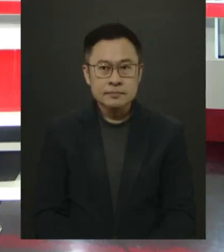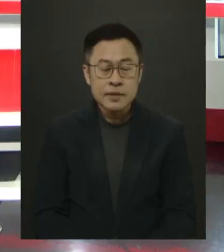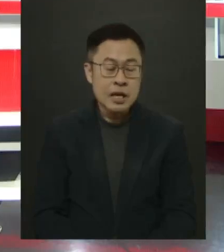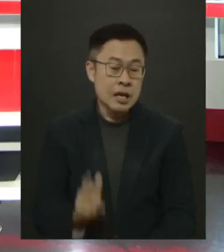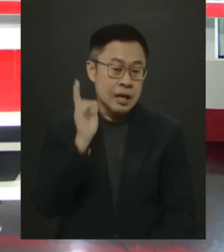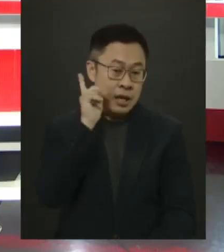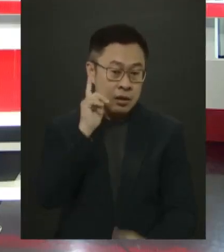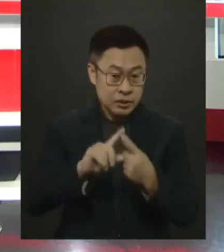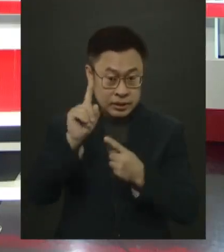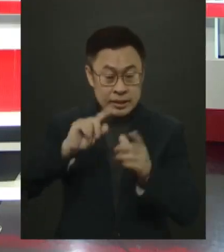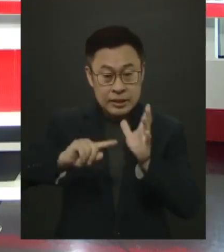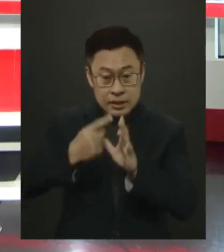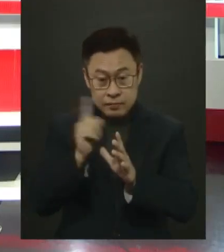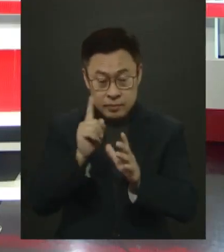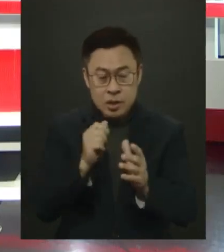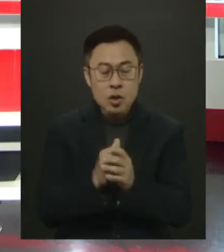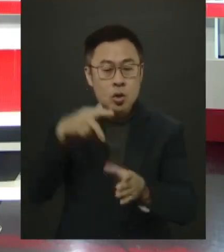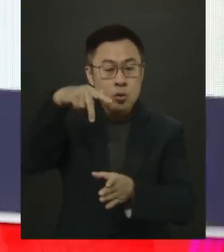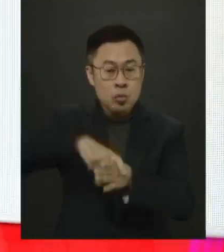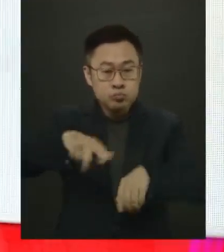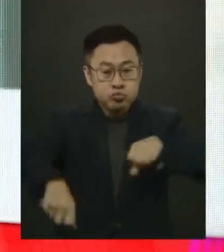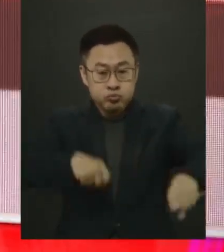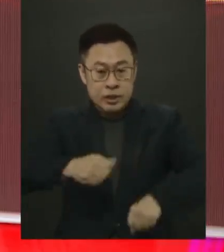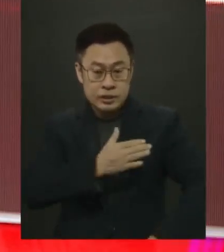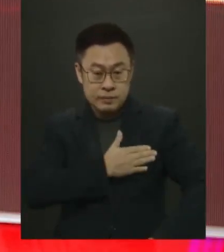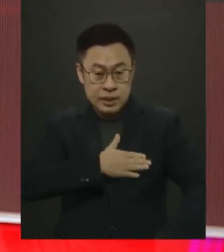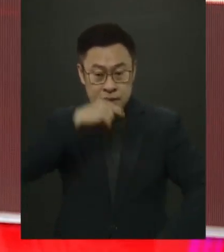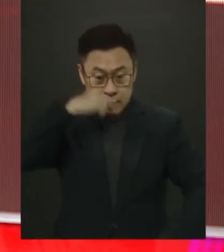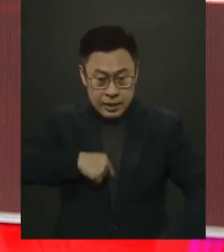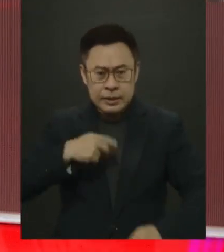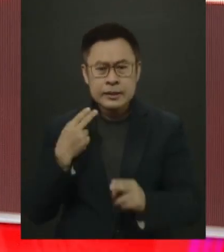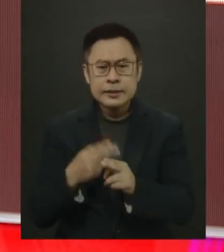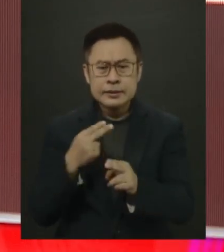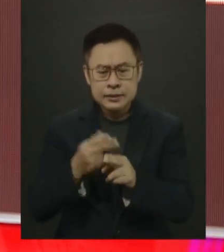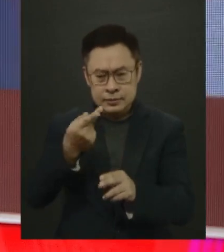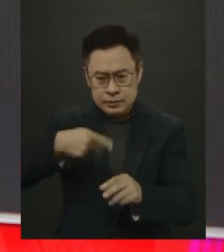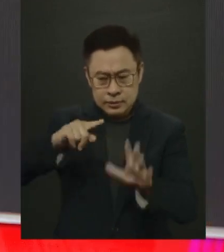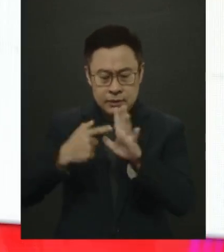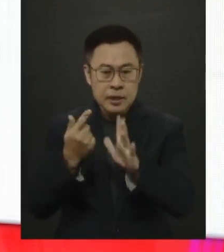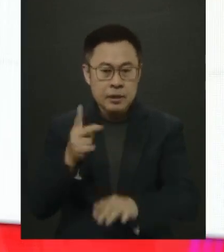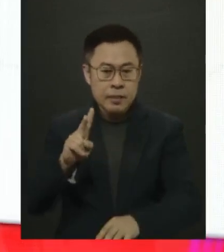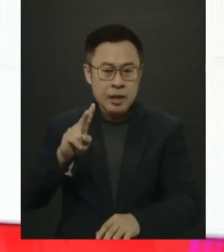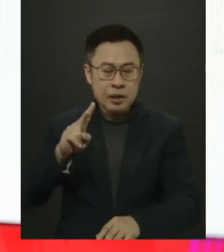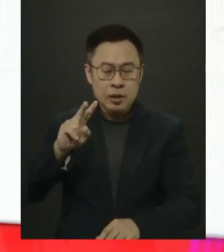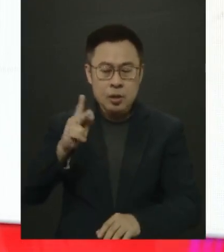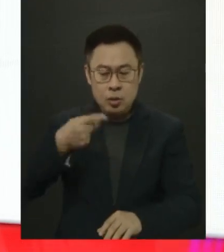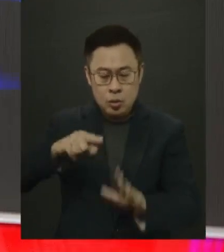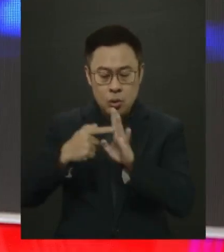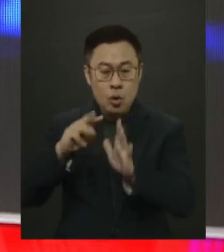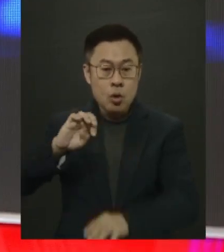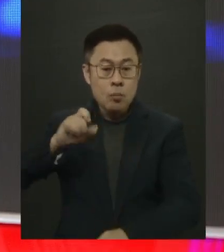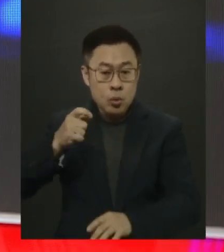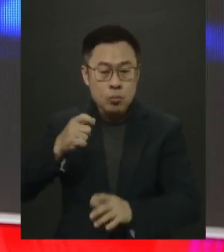ข่าวแรกวันนี้ครับเราไปดูความยอดเยี่ยมของนักปั่นจักรยานทีมชาติไทยครับอย่างตูนภักภูมิครับไปแข่งขันจักรยาน BMX ที่เซี่ยงไฮ้แล้วก็เข้ารอบไฟนอลจ